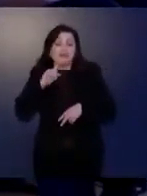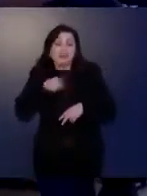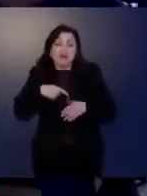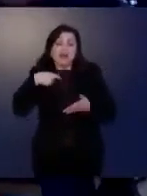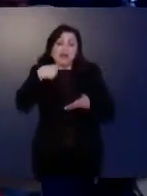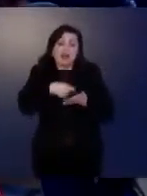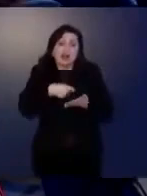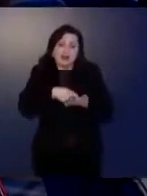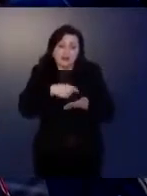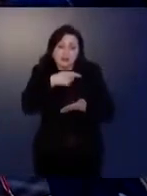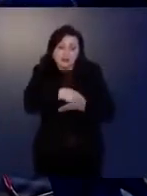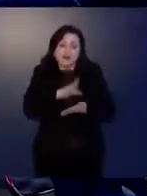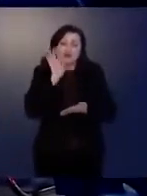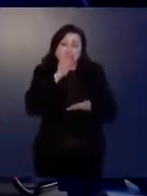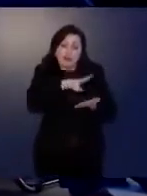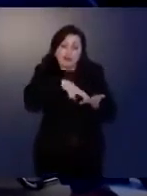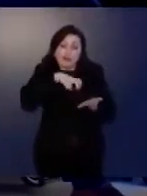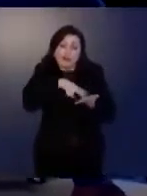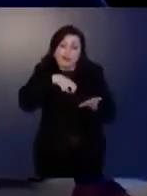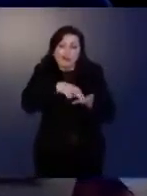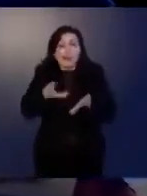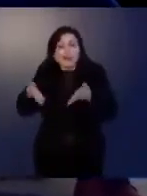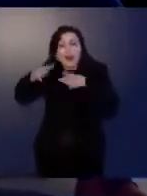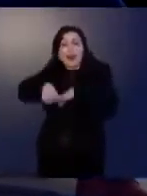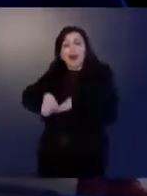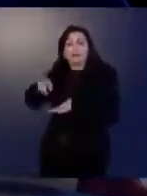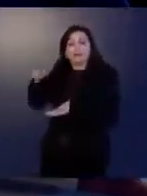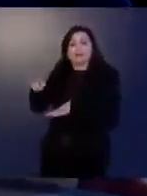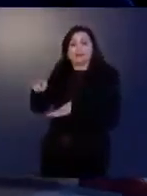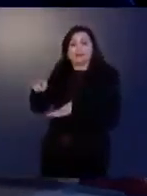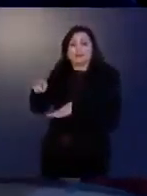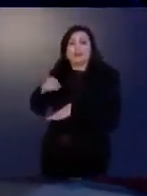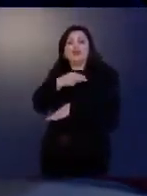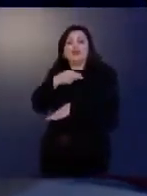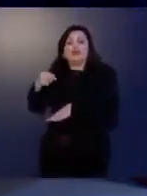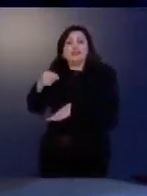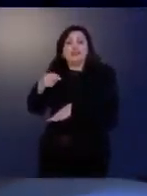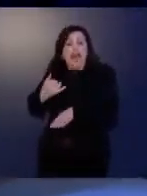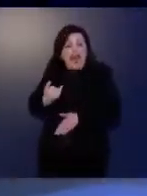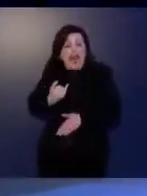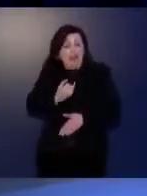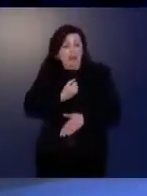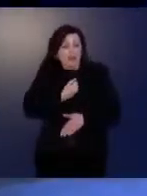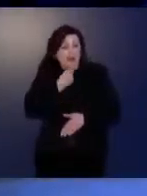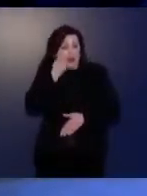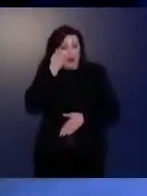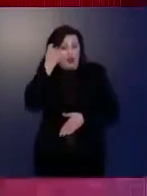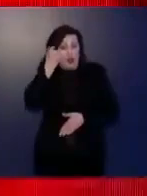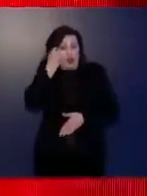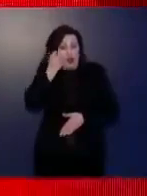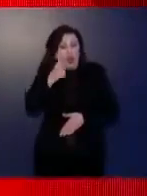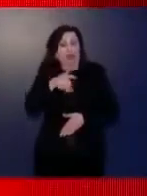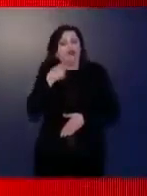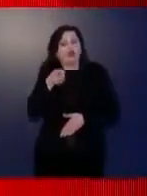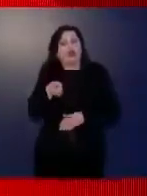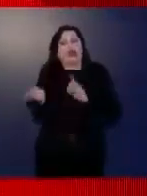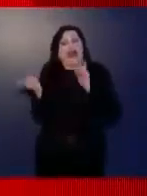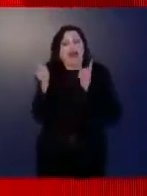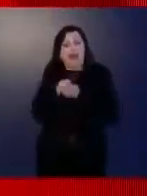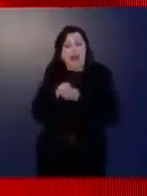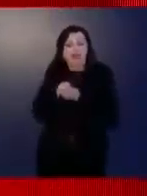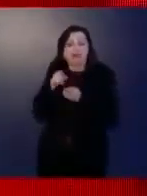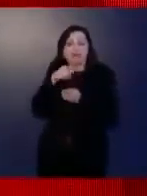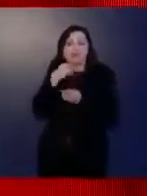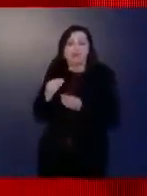υποχρεώσεις που έχει. Και επομένως, από το ιδιωτικό χρέος φτάνουμε στη διόγκωση του δημόσιου χρέους.